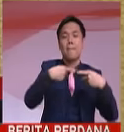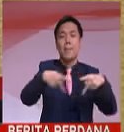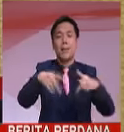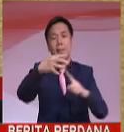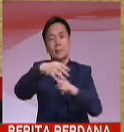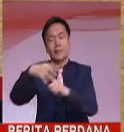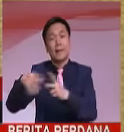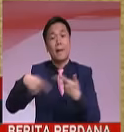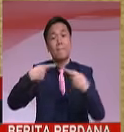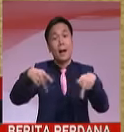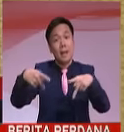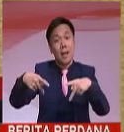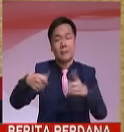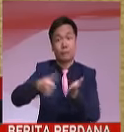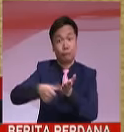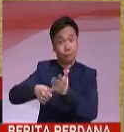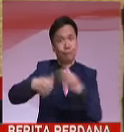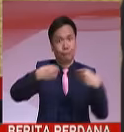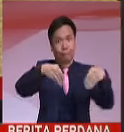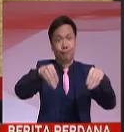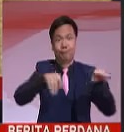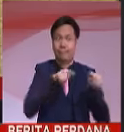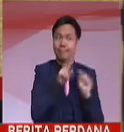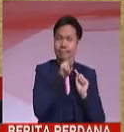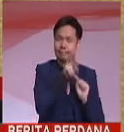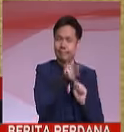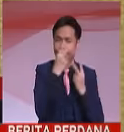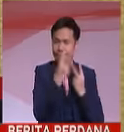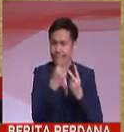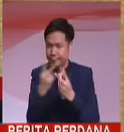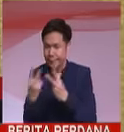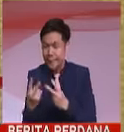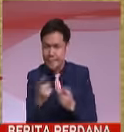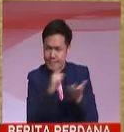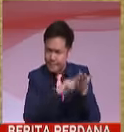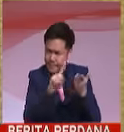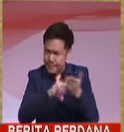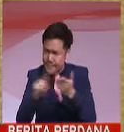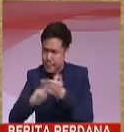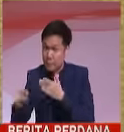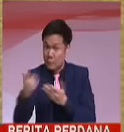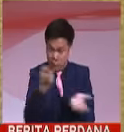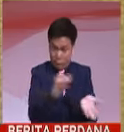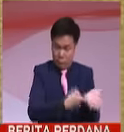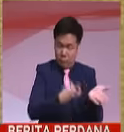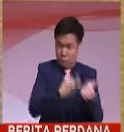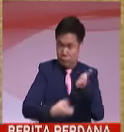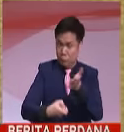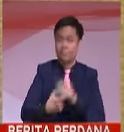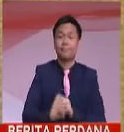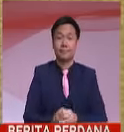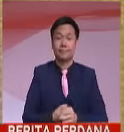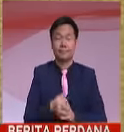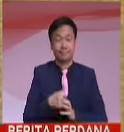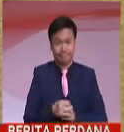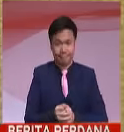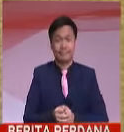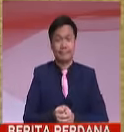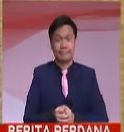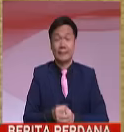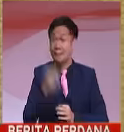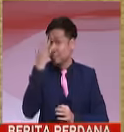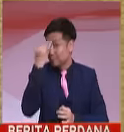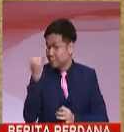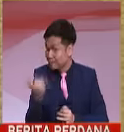Pasaraya untuk menjalankan pemeriksaan dan pemantauan langkah-langkah ini mencerminkan usaha